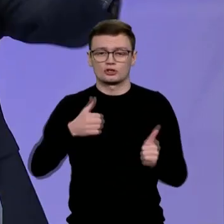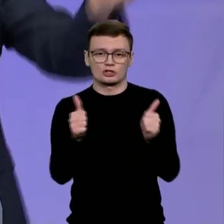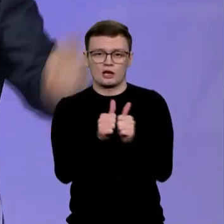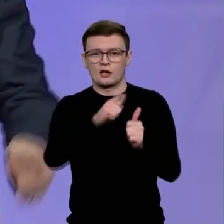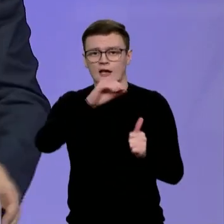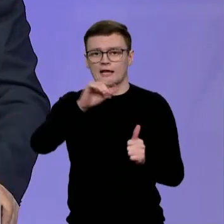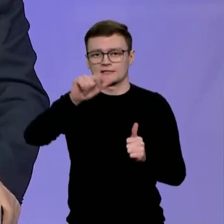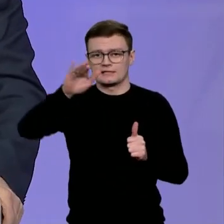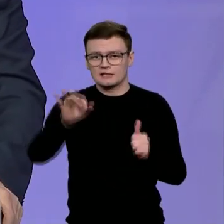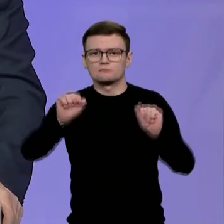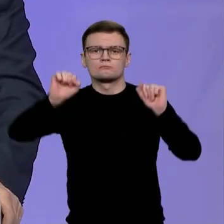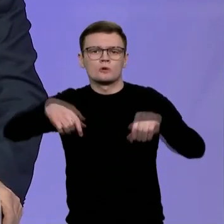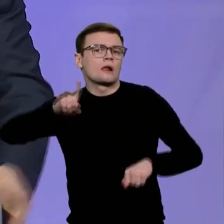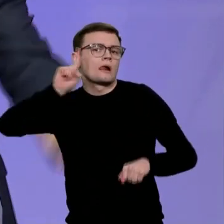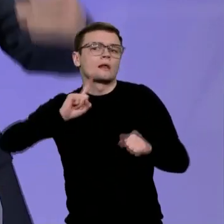patogiau, ten galima, sakykime,